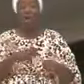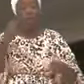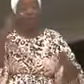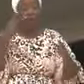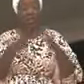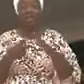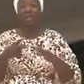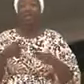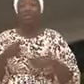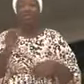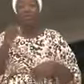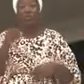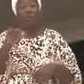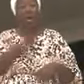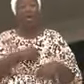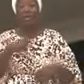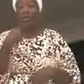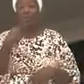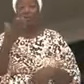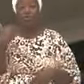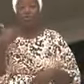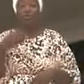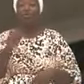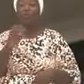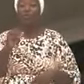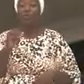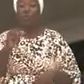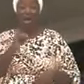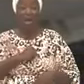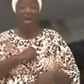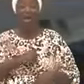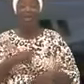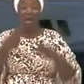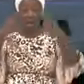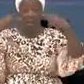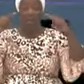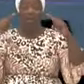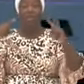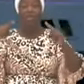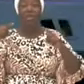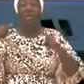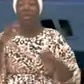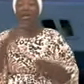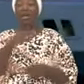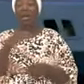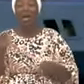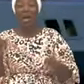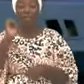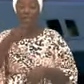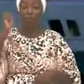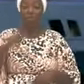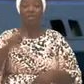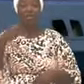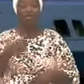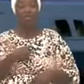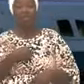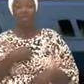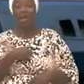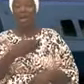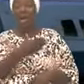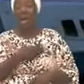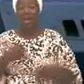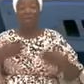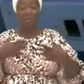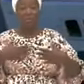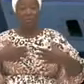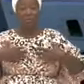selon lol je parlais je déclarer selon l'autre qui m'avait donné et